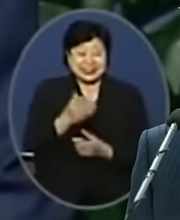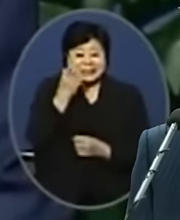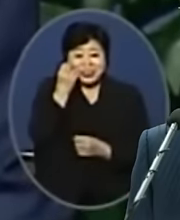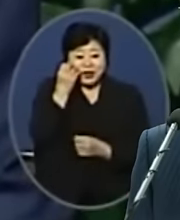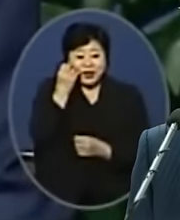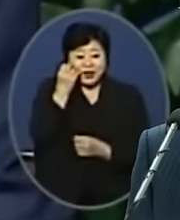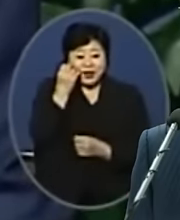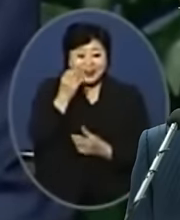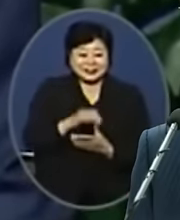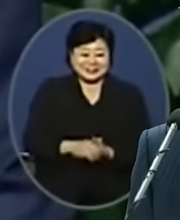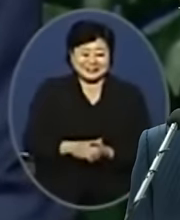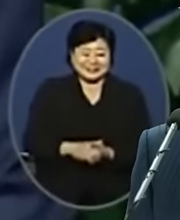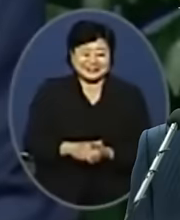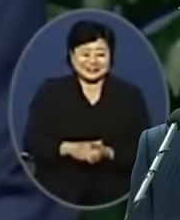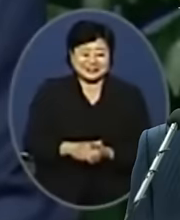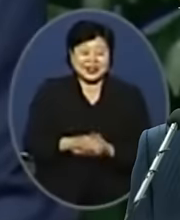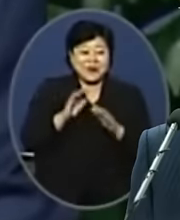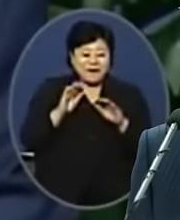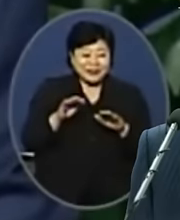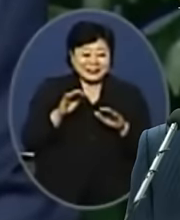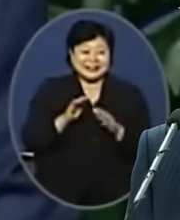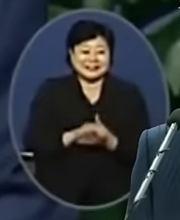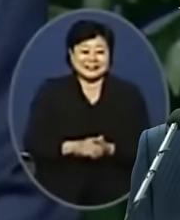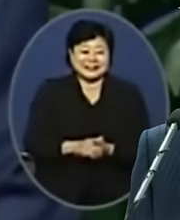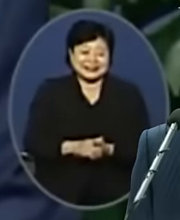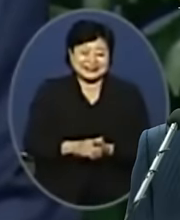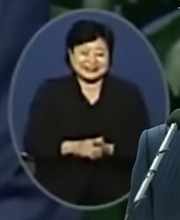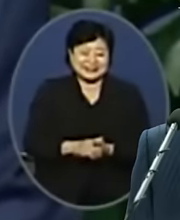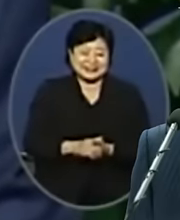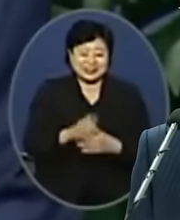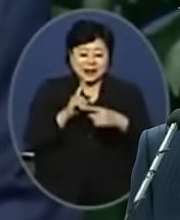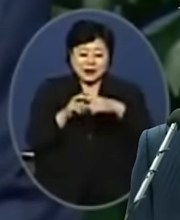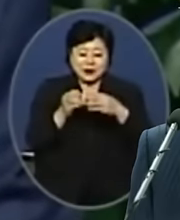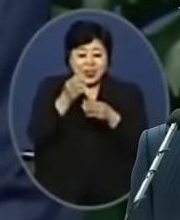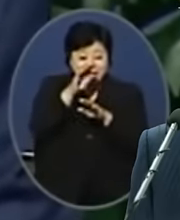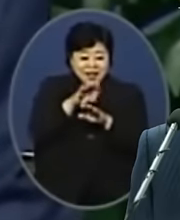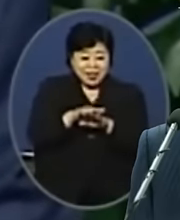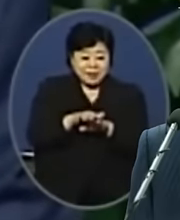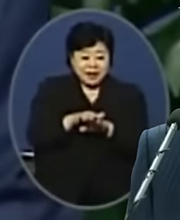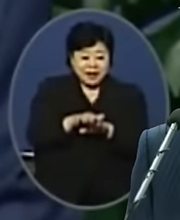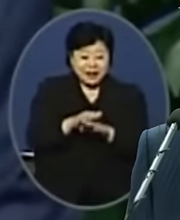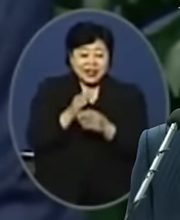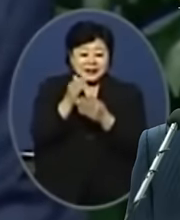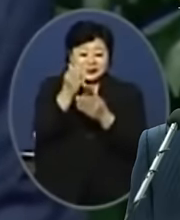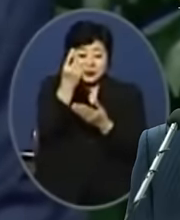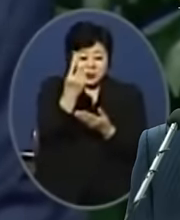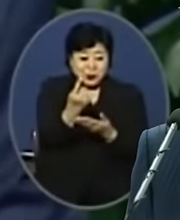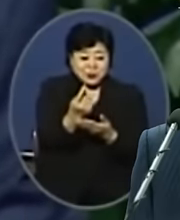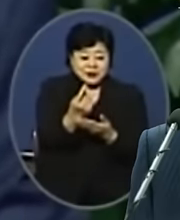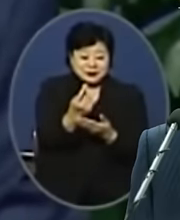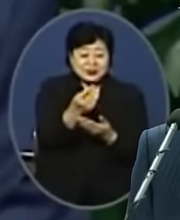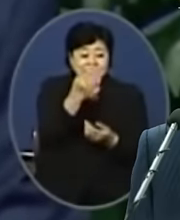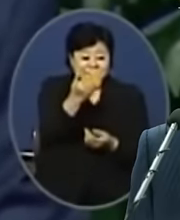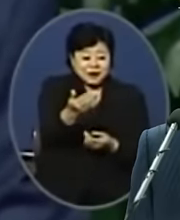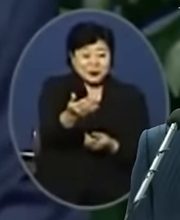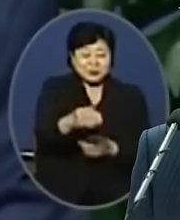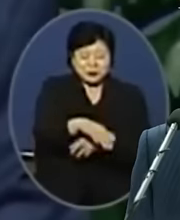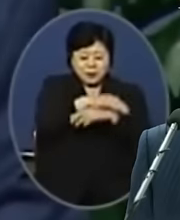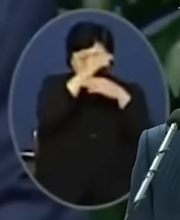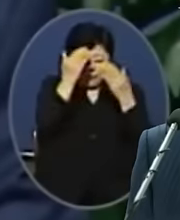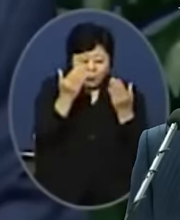신기합니다. 오늘 교회 예배 드리러 오신 여러분 모두 다